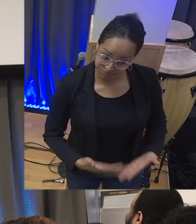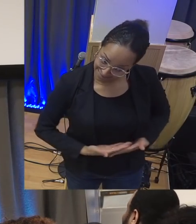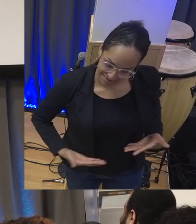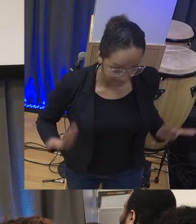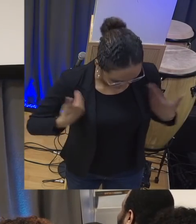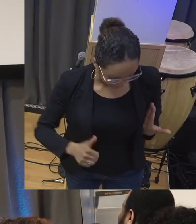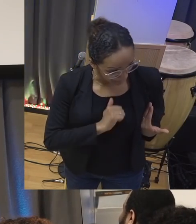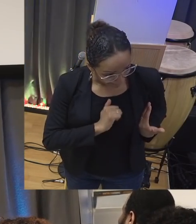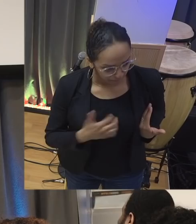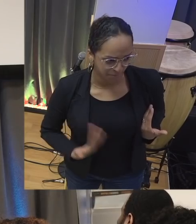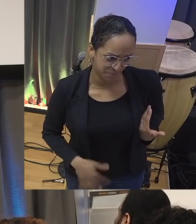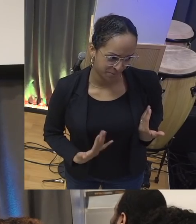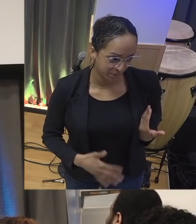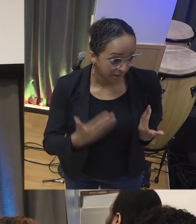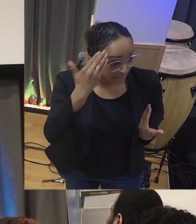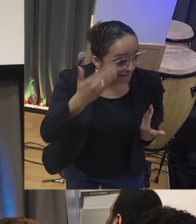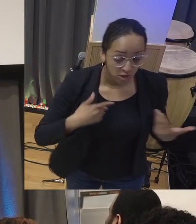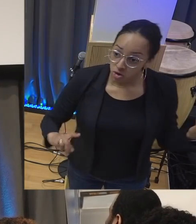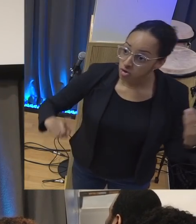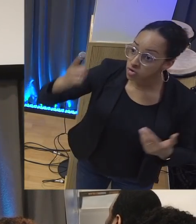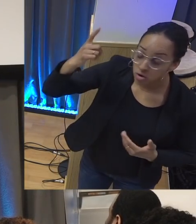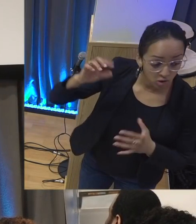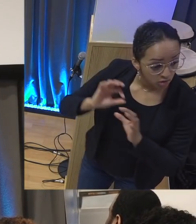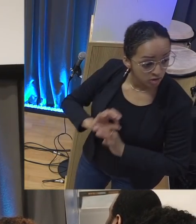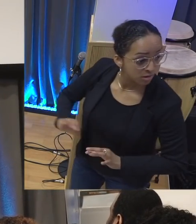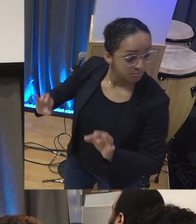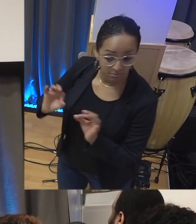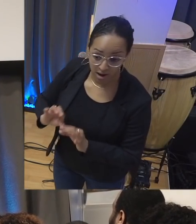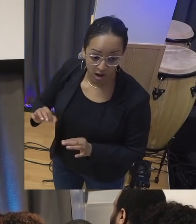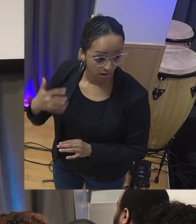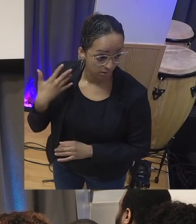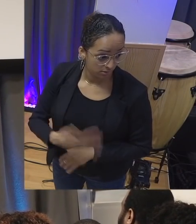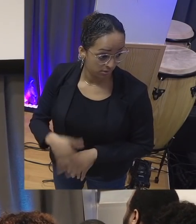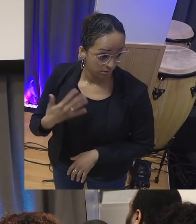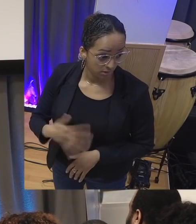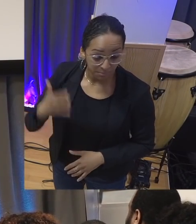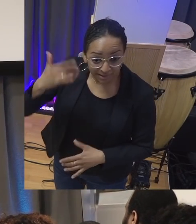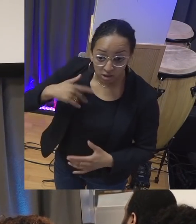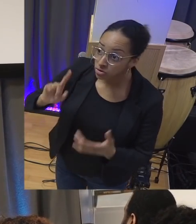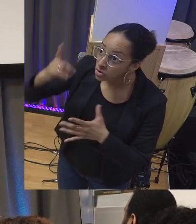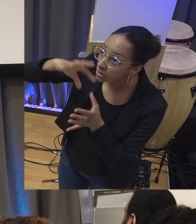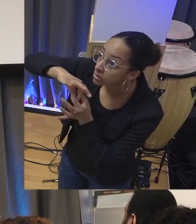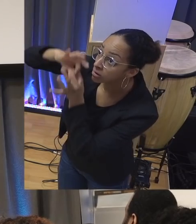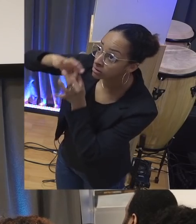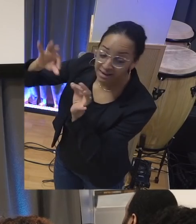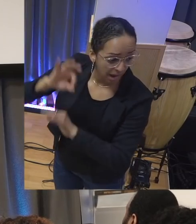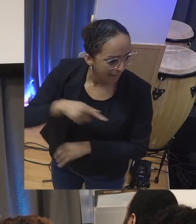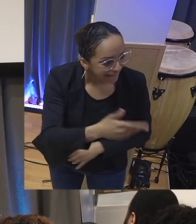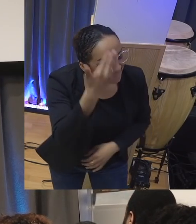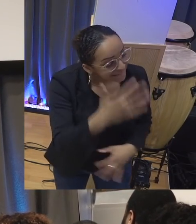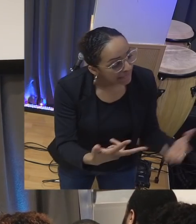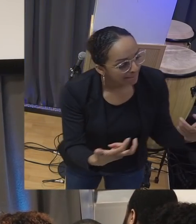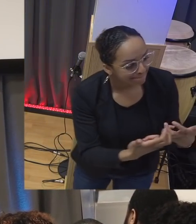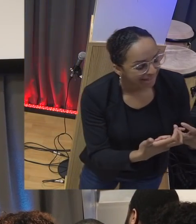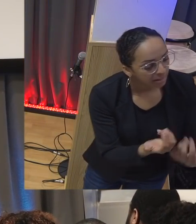Moi, si je n'avais pas connu les assemblées de Dieu, j'aurais coûté, mais vous ne savez pas combien la société française, vous savez combien coûte un détenu par mois ? C'est